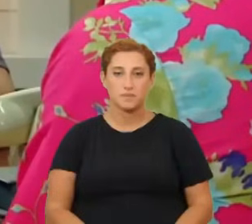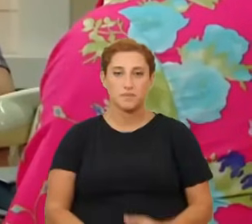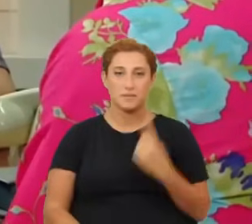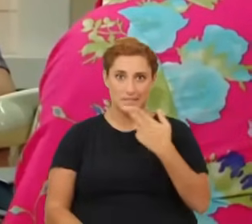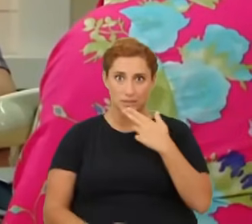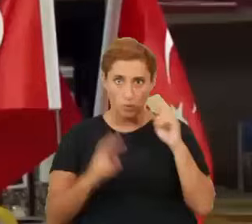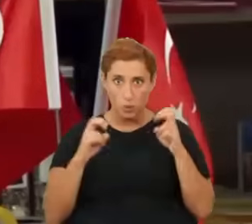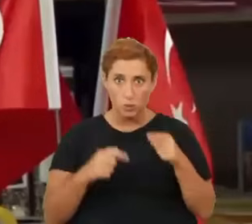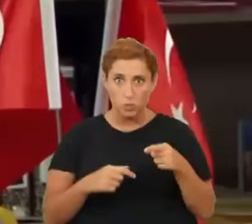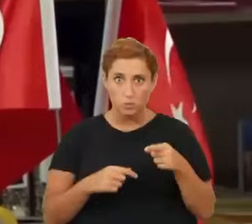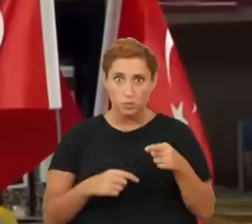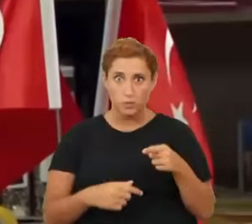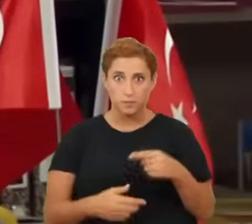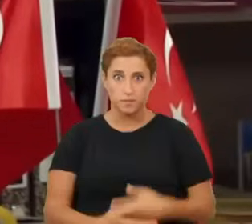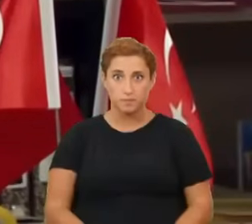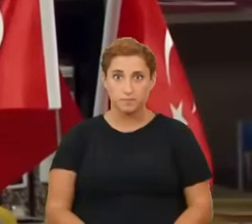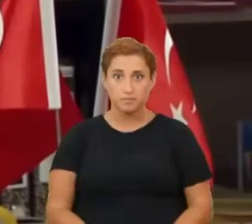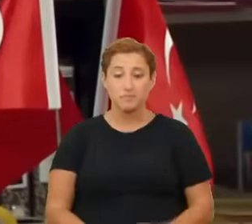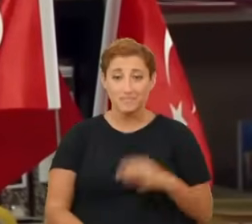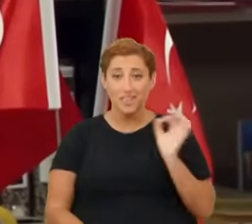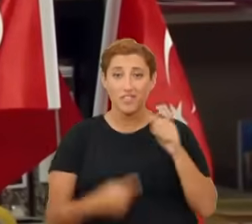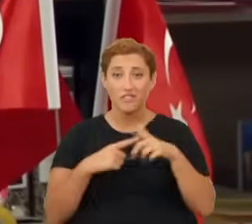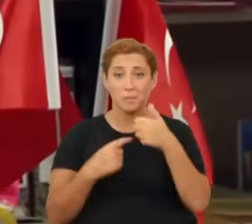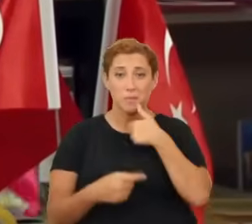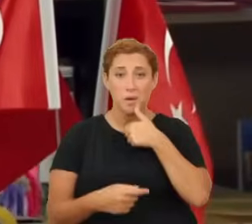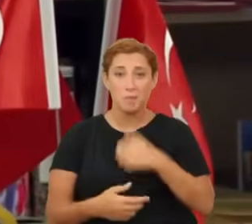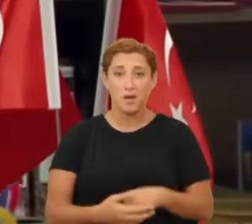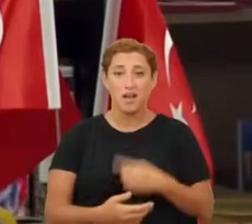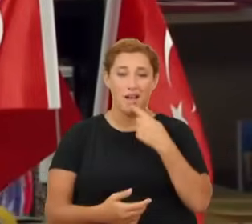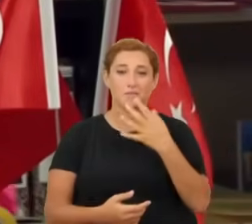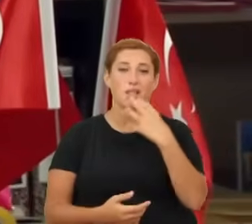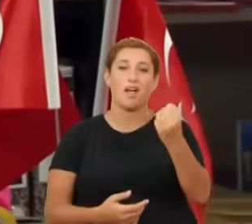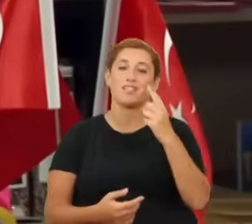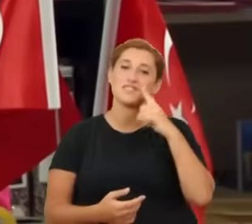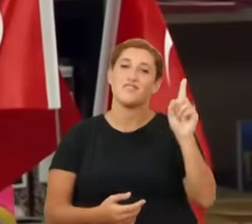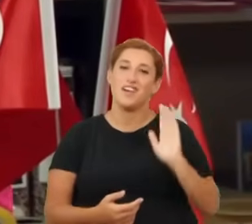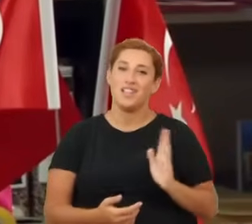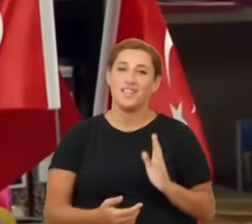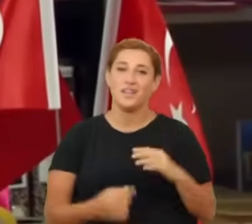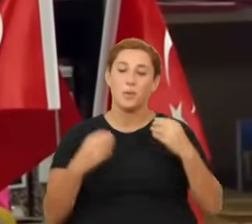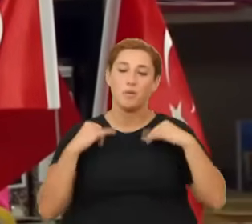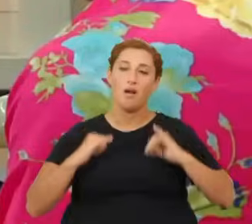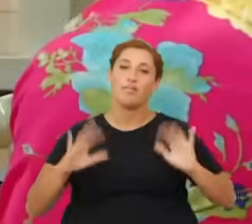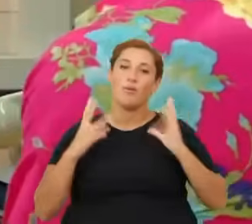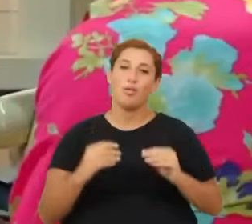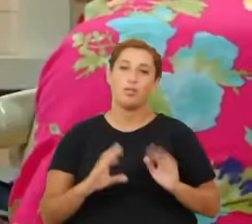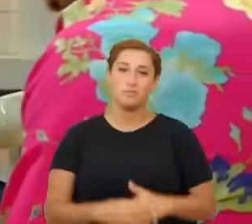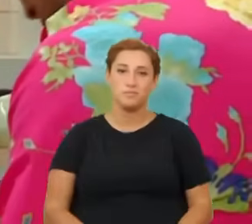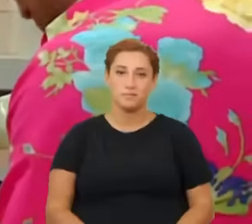Bir kız meselesi mi ya? Evet Fehmi baba. Ağzımdan aldınız vallahi. Üstümden büyük kalktı.